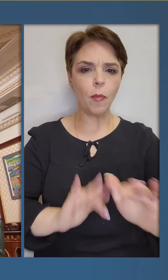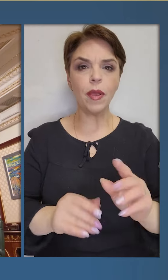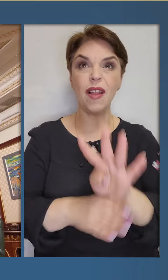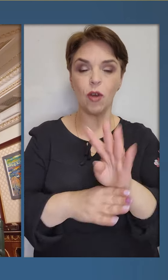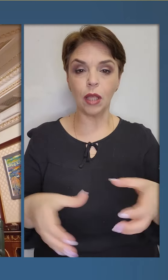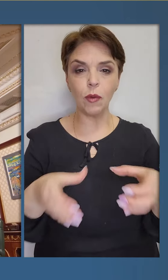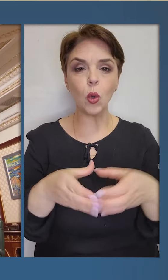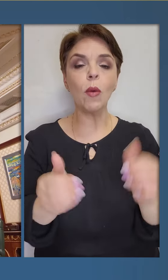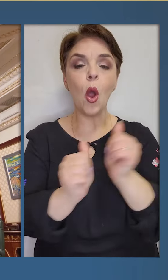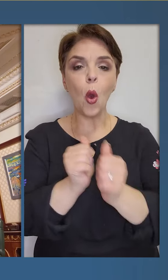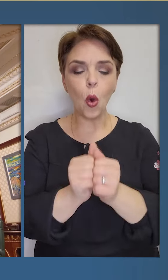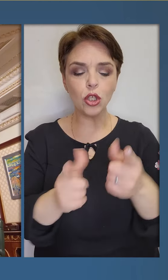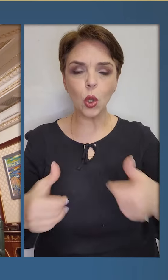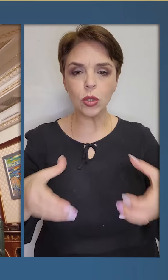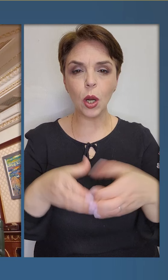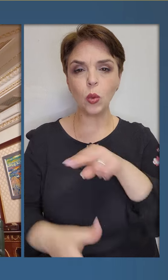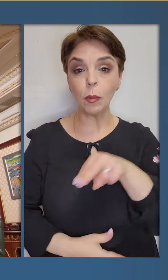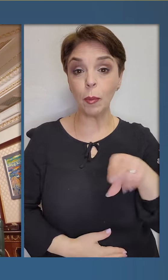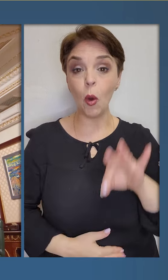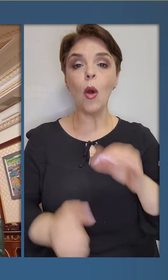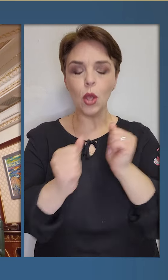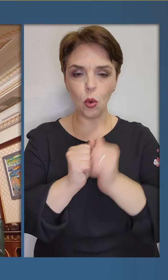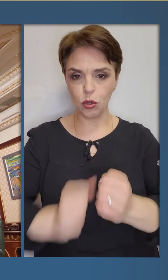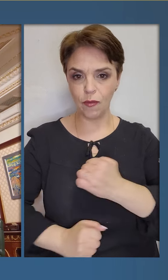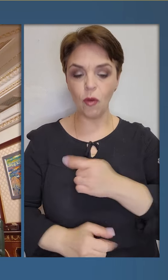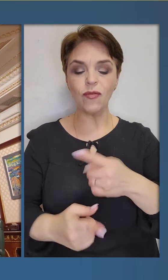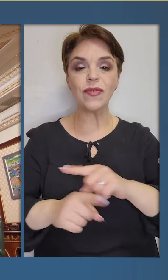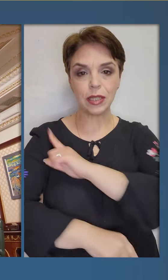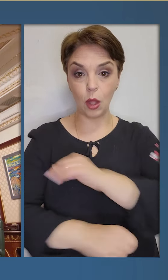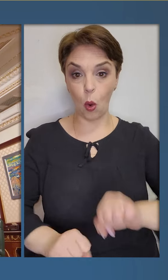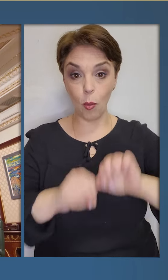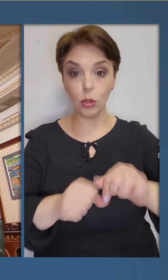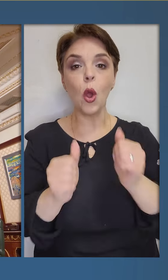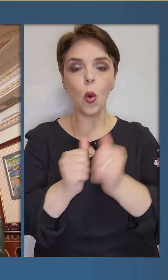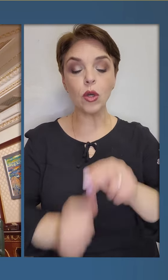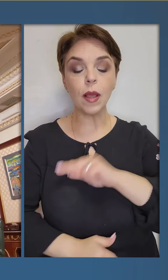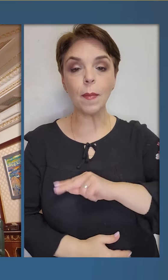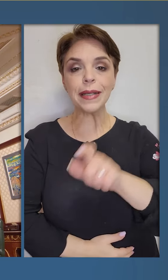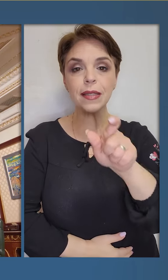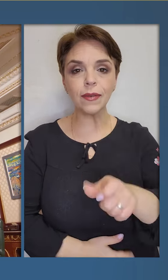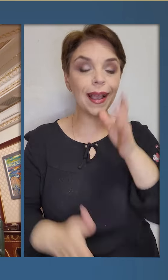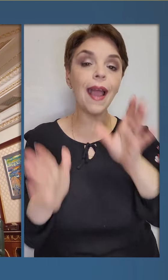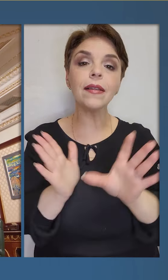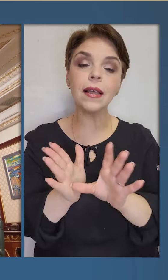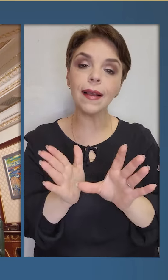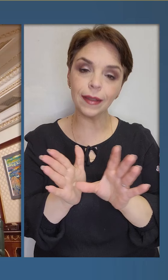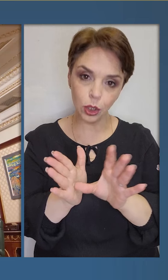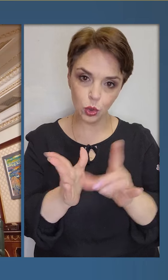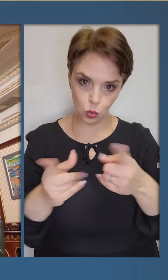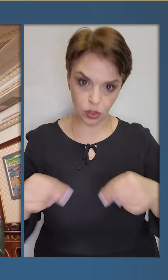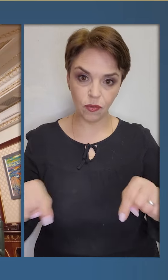мобільні вогневі групи кожен розрахунок ППО і кожен воїн у силах оборони і Кожен працівник